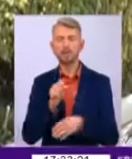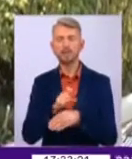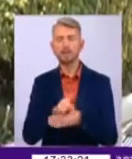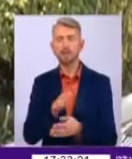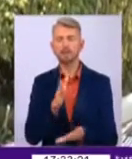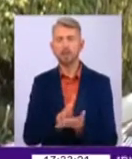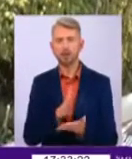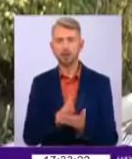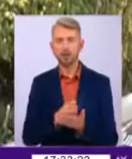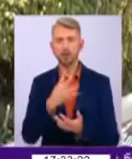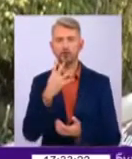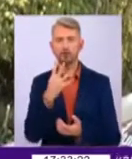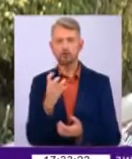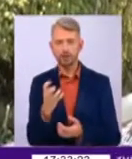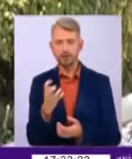складає 400